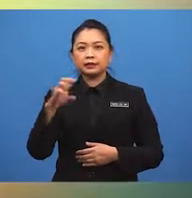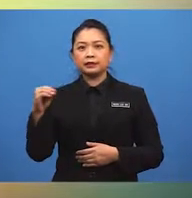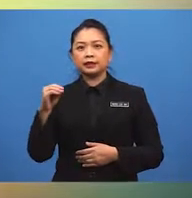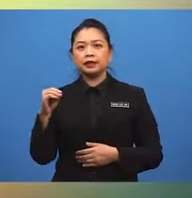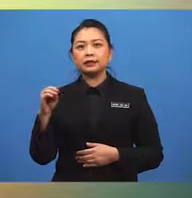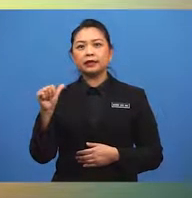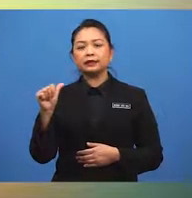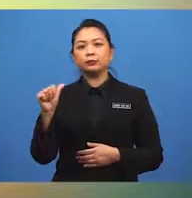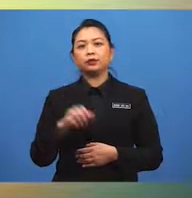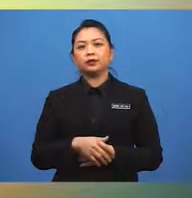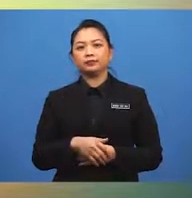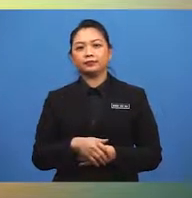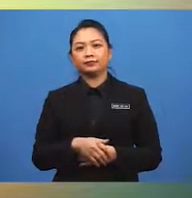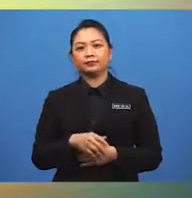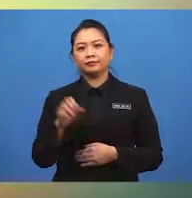antimoni.